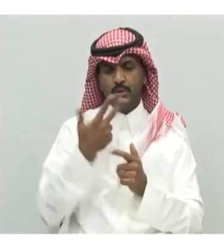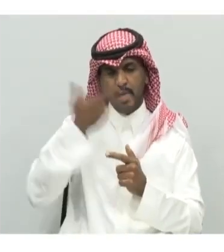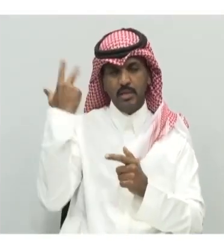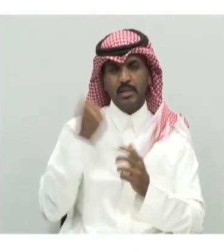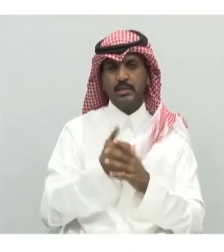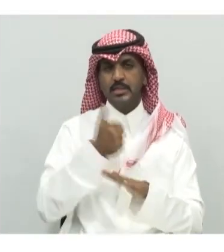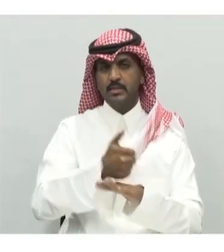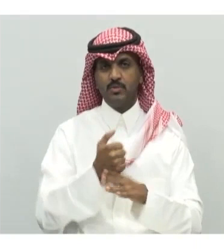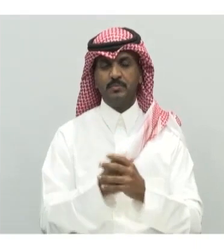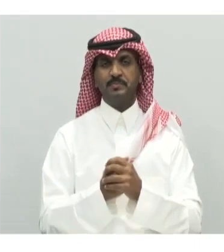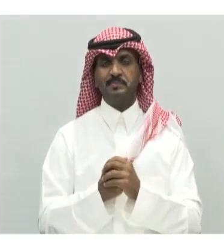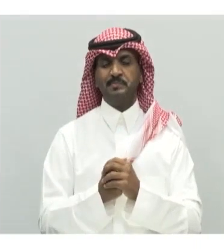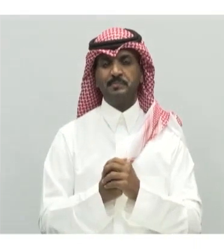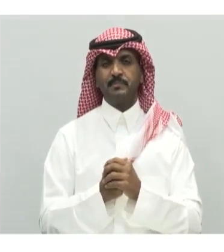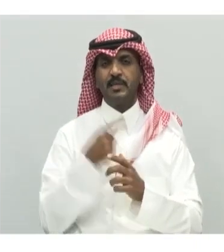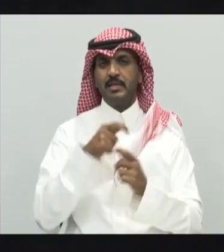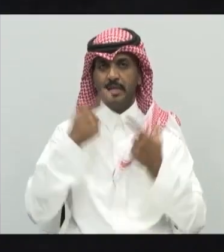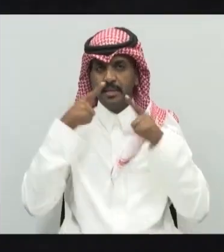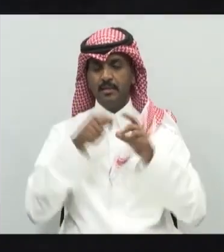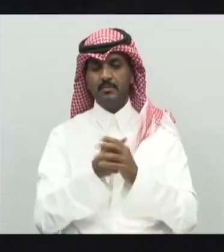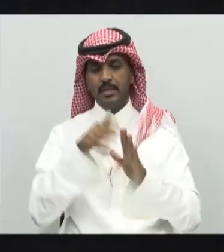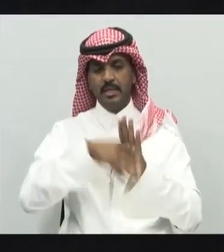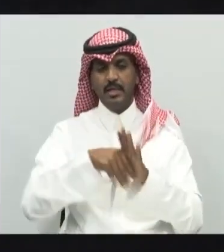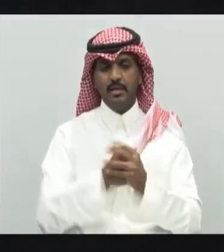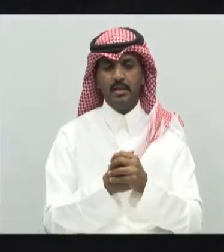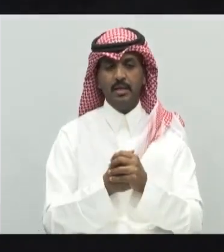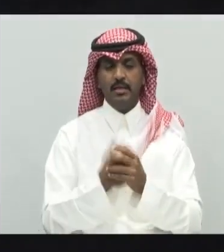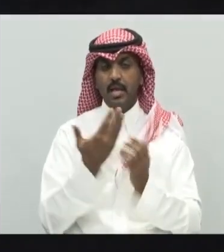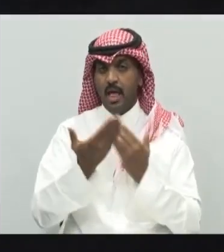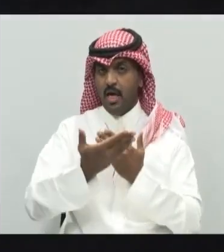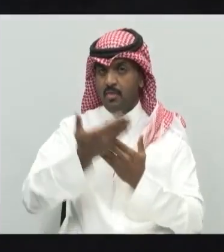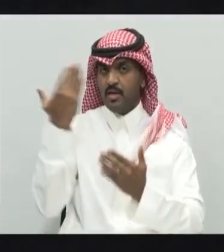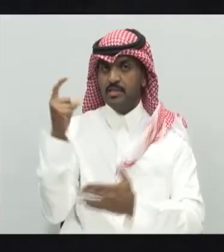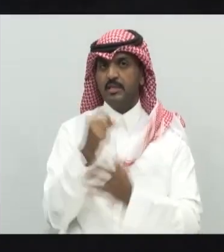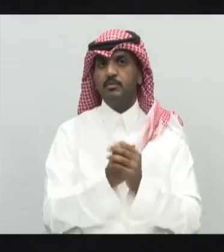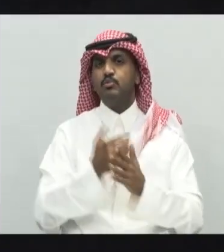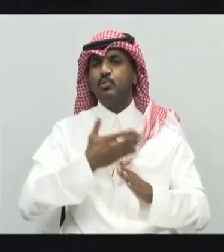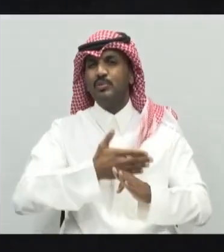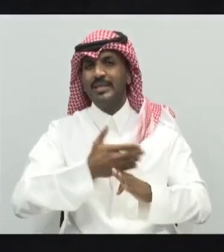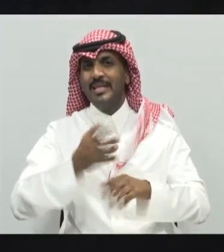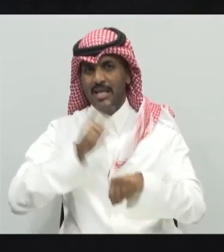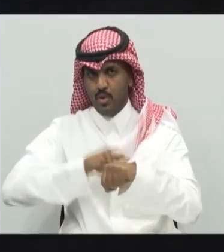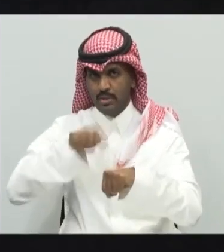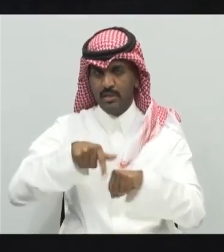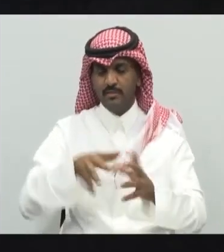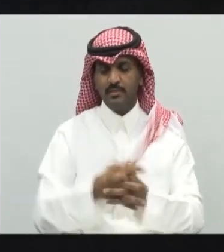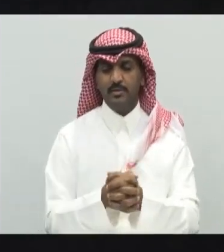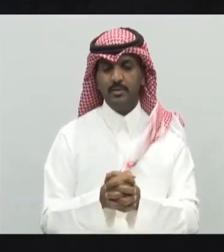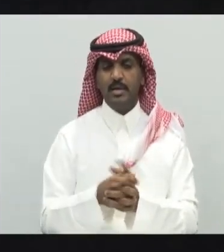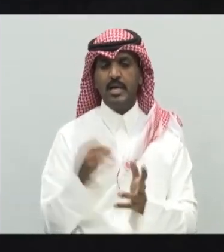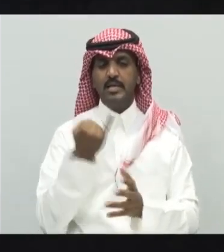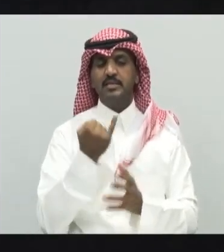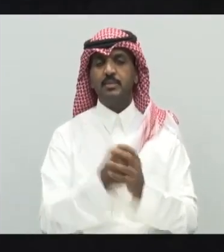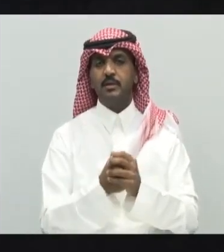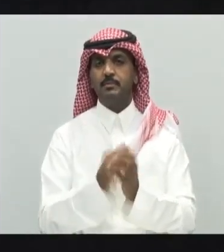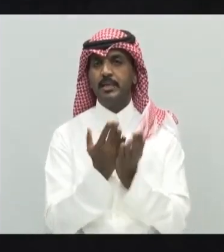وتاريخ تاسيسها اذا يتضح لنا من خلال هذه الحضاره الاسلاميه الممتده الى وقتنا الحاضر الاهتمام